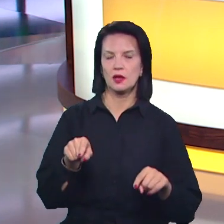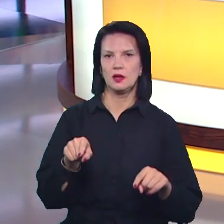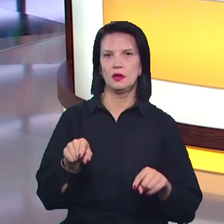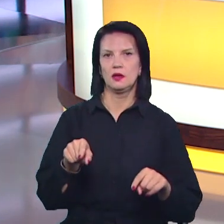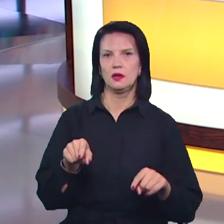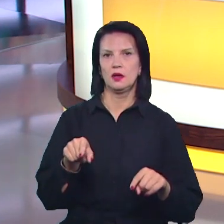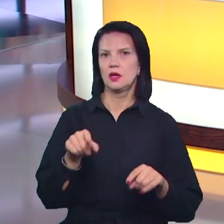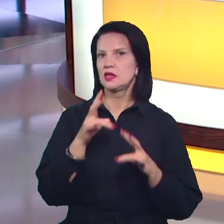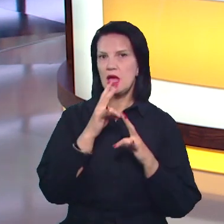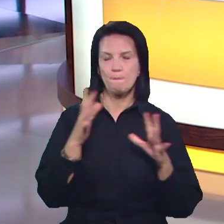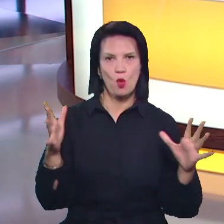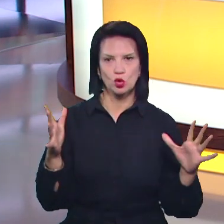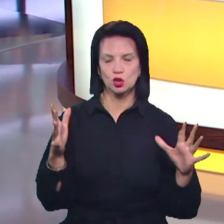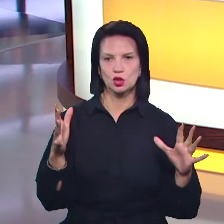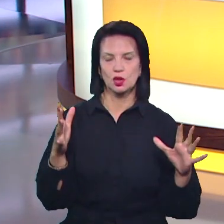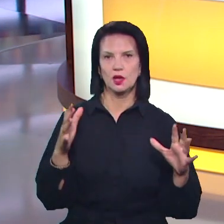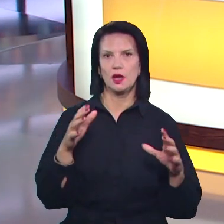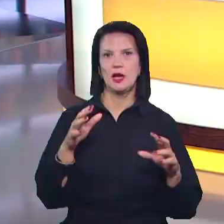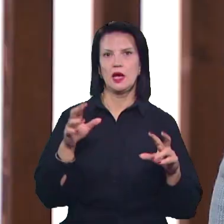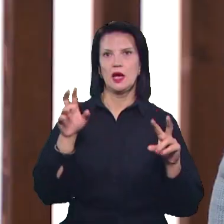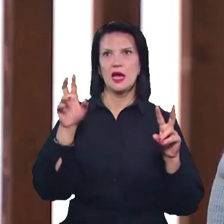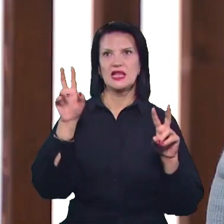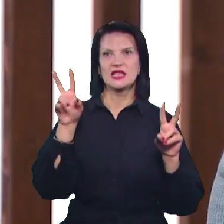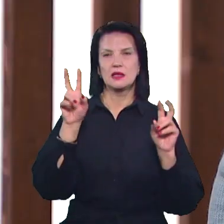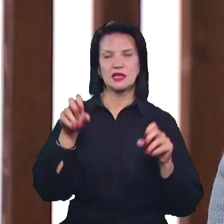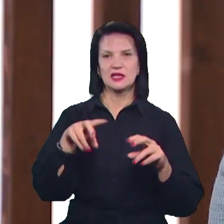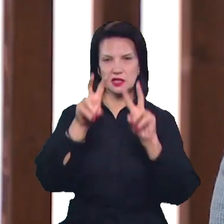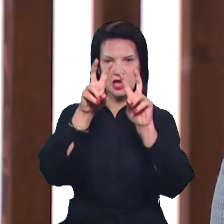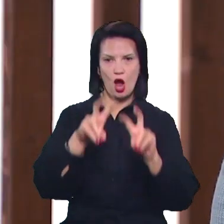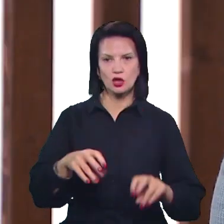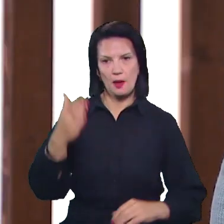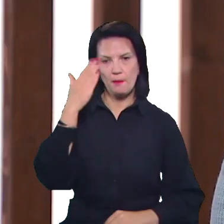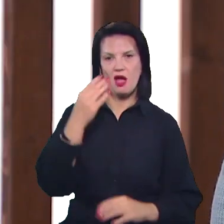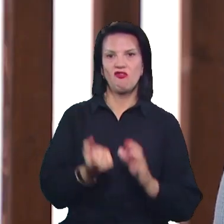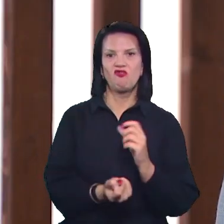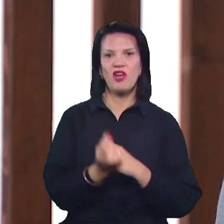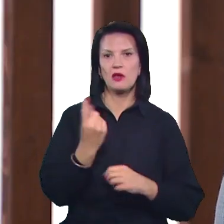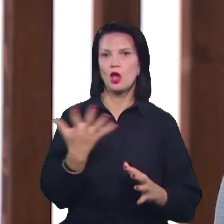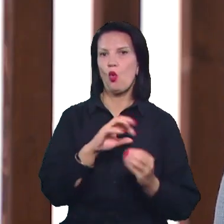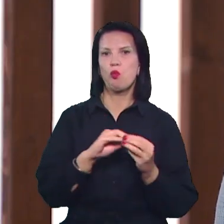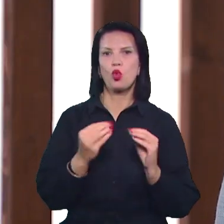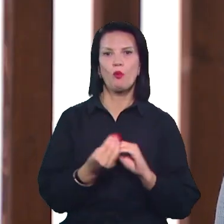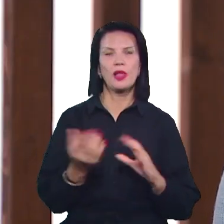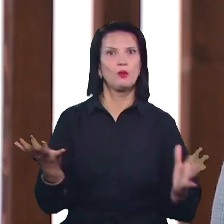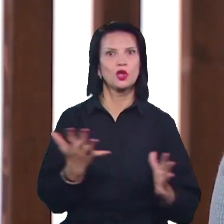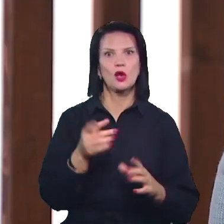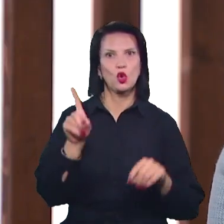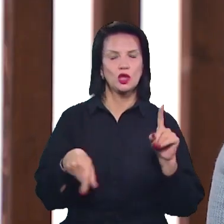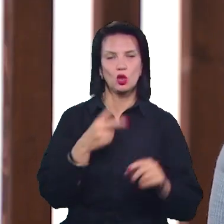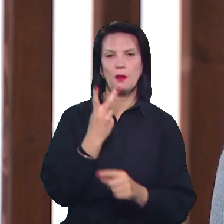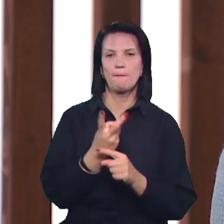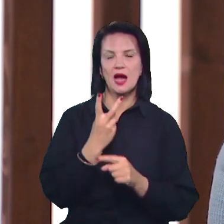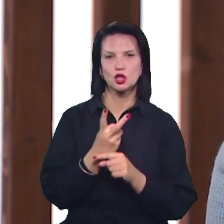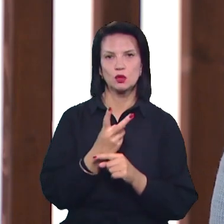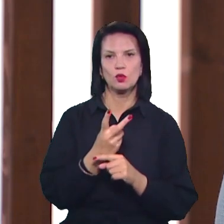не може навіть діагностичні методи виявити якусь проблему, яку ми іноді бачимо